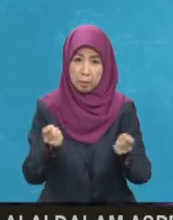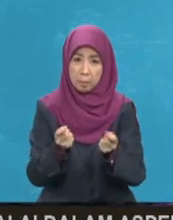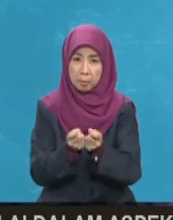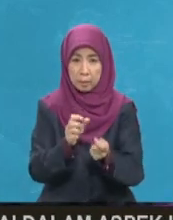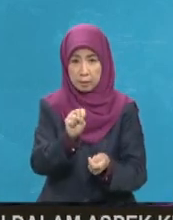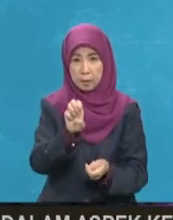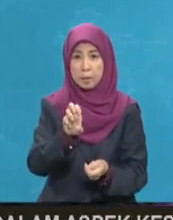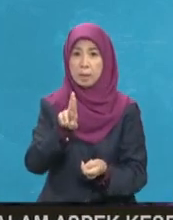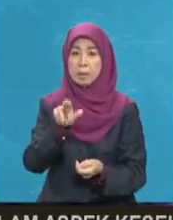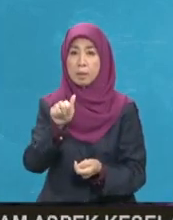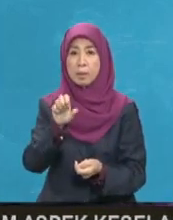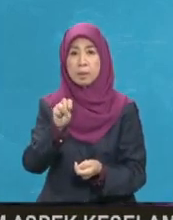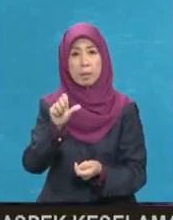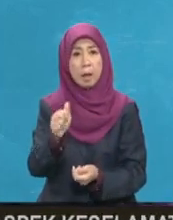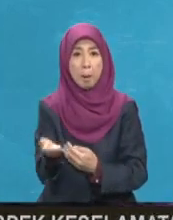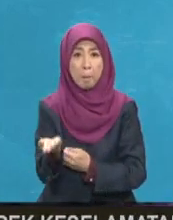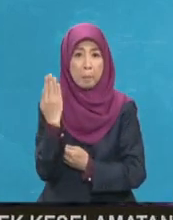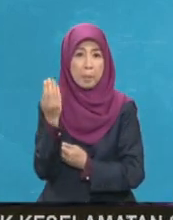Muara pagi tadi